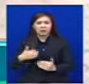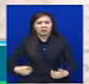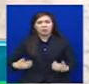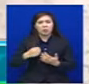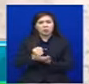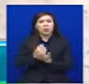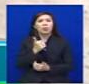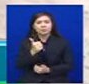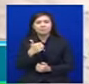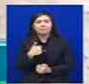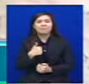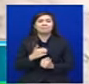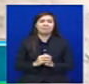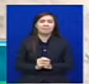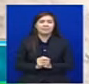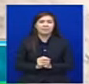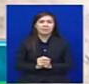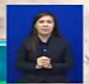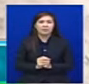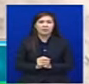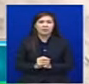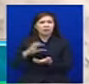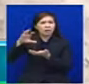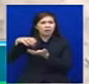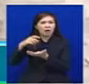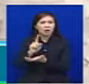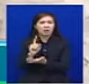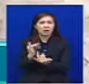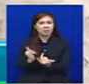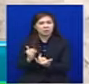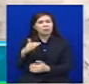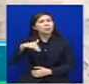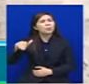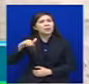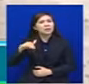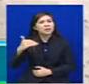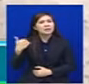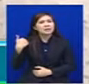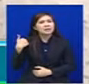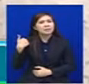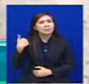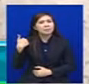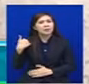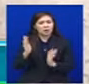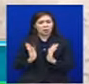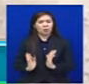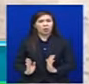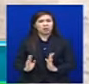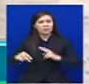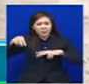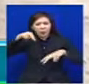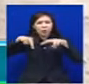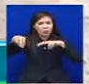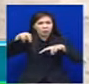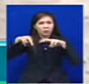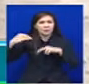ซึ่งในระหว่างนั้นเนี่ยทางท่านผู้จัดการโรงเรียนเล่าให้ฟังว่าปกติเนี่ยจะมีพี่เลี้ยงนะครับเป็นแม่บ้านเนี่ยอยู่1ค